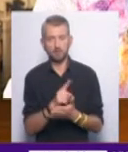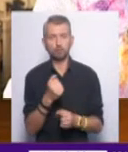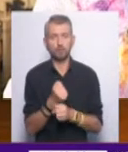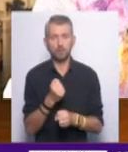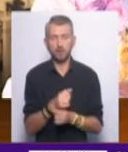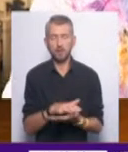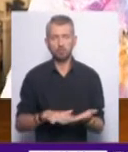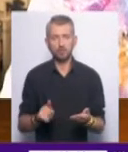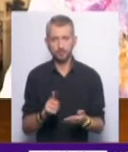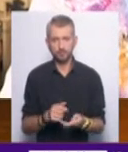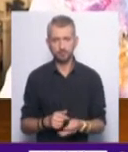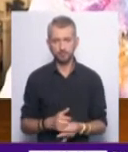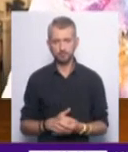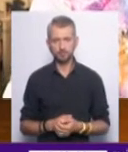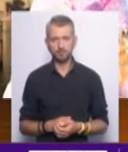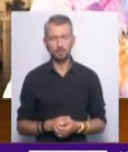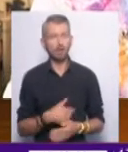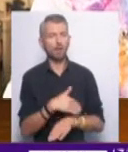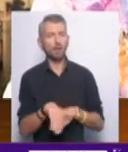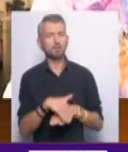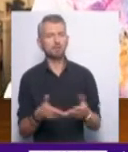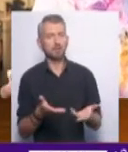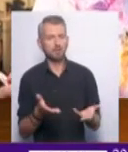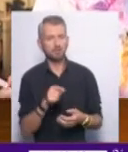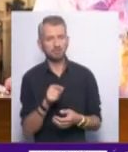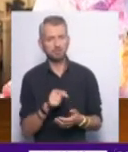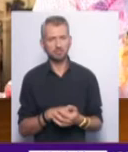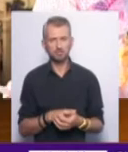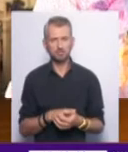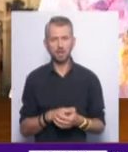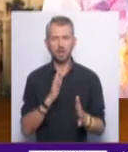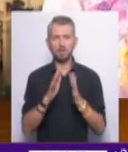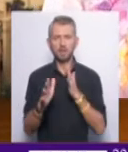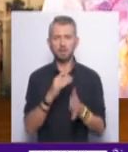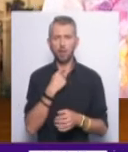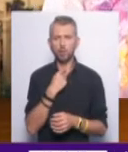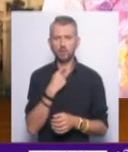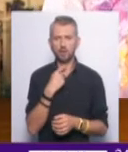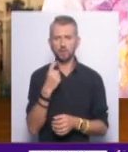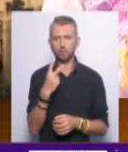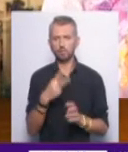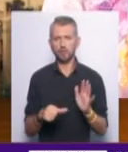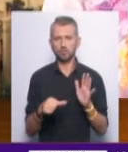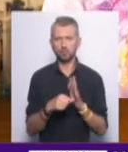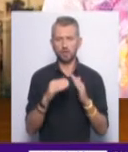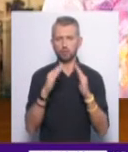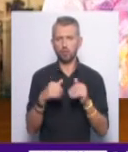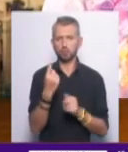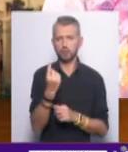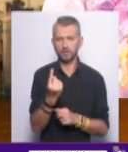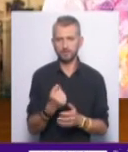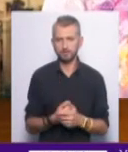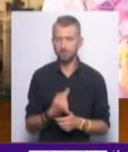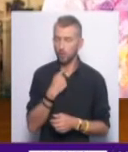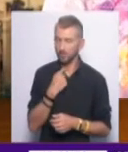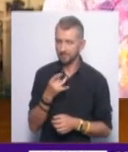дальше? Так, дуже дякую. Адрес. А яка у вас адреса, скажите? Проспект Голосіївський, 126, корпус 1. Угу, це